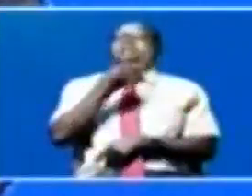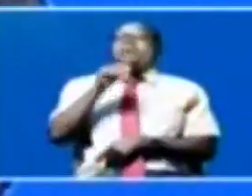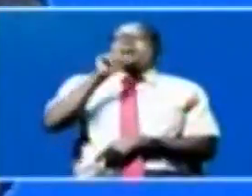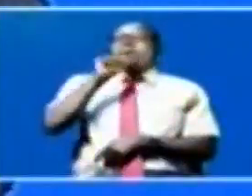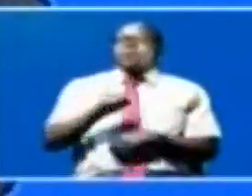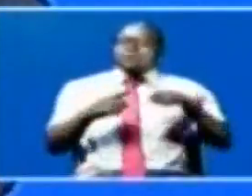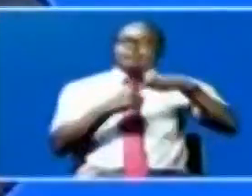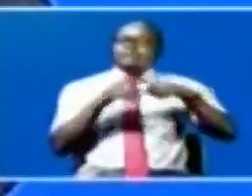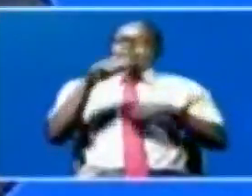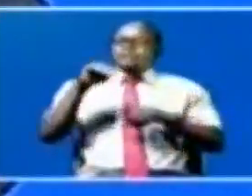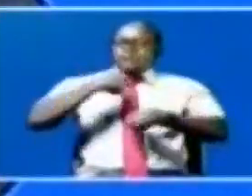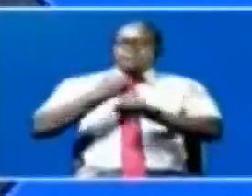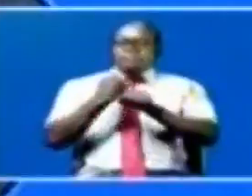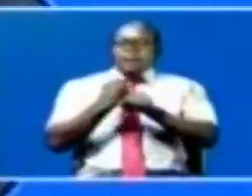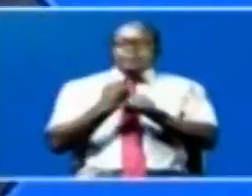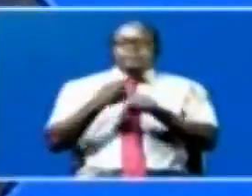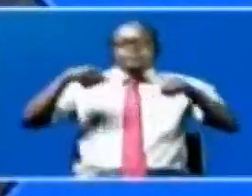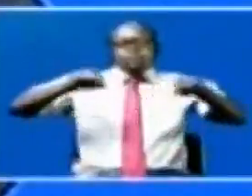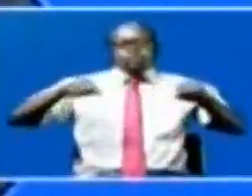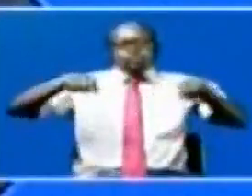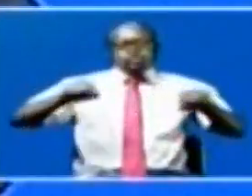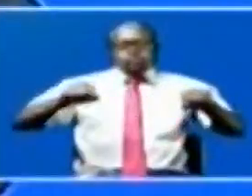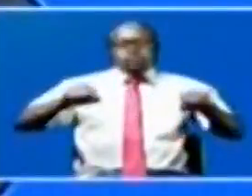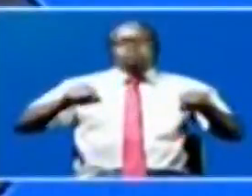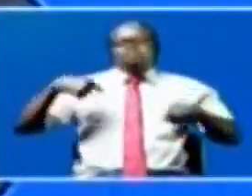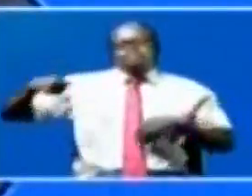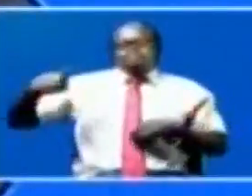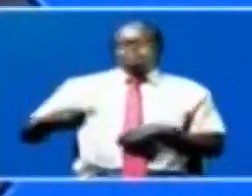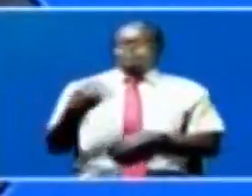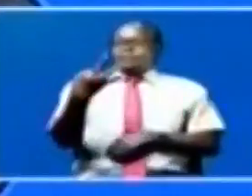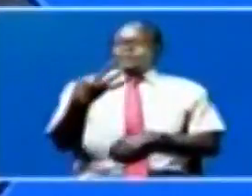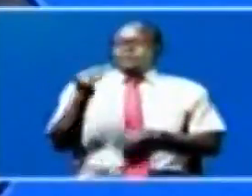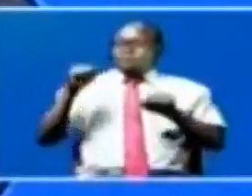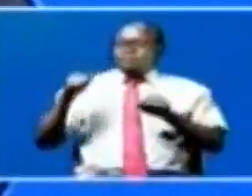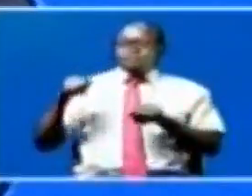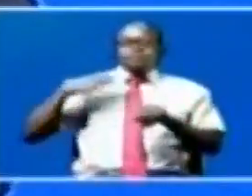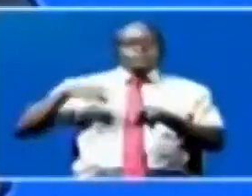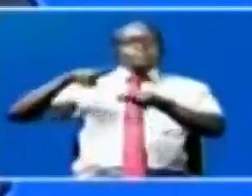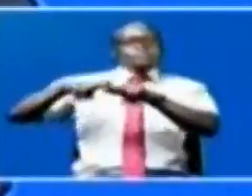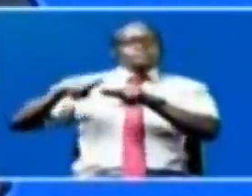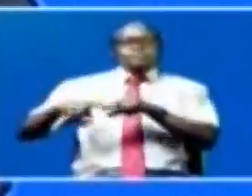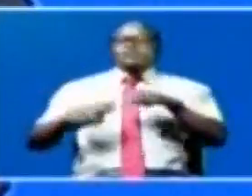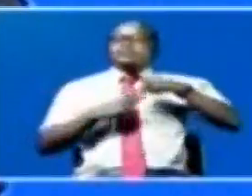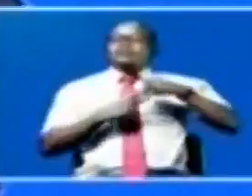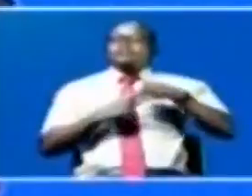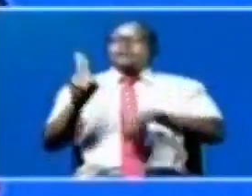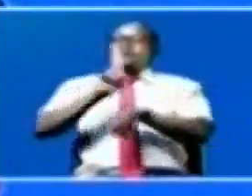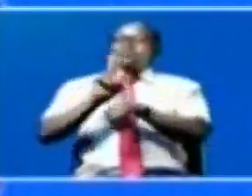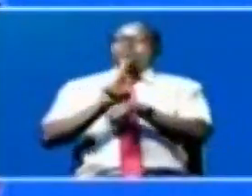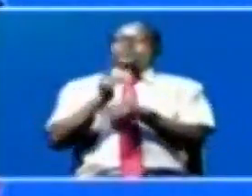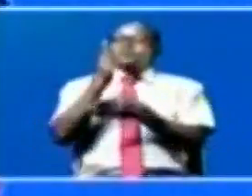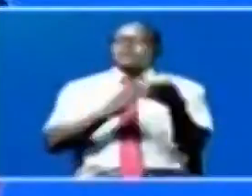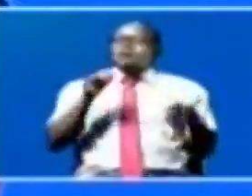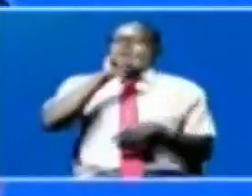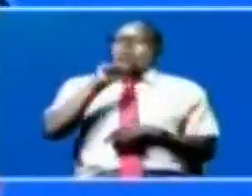miaka 60 ameunda tuktuk ukipenda pikipiki ya magurudumu matatu iliyo na uwezo wa kubeba watu saba kwa kutumia vipuri vilivyotumika